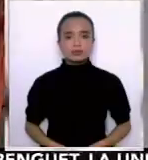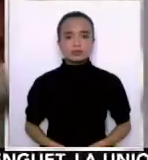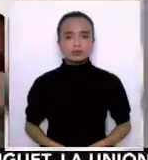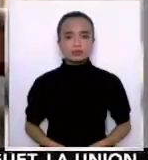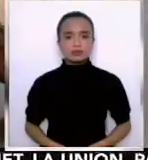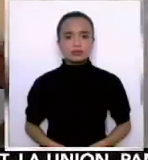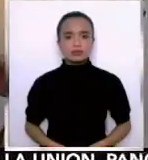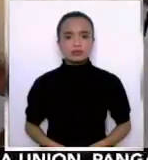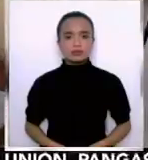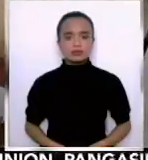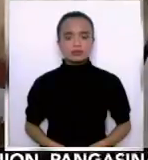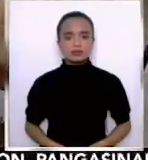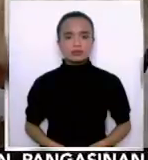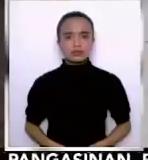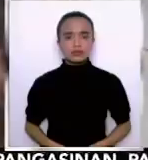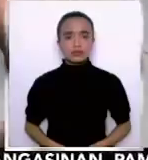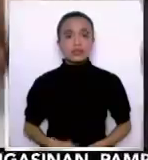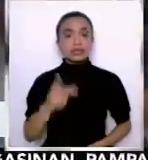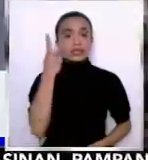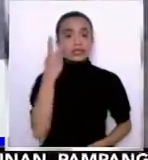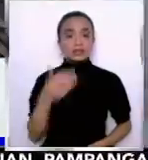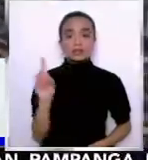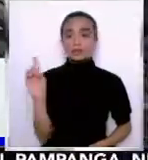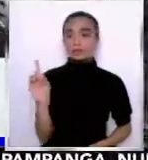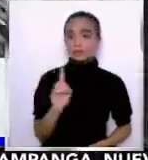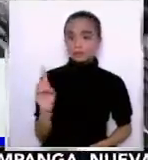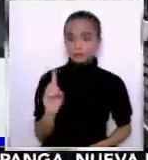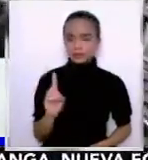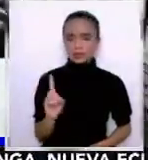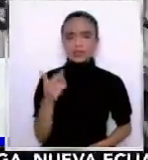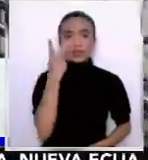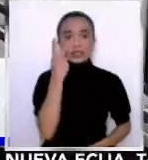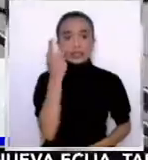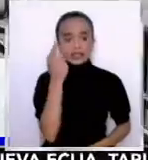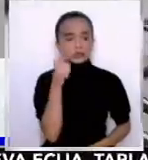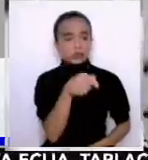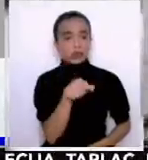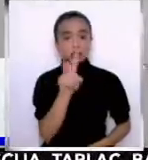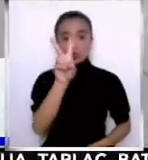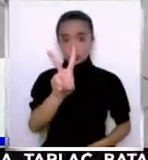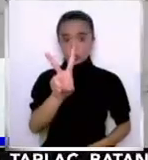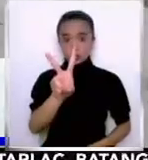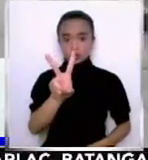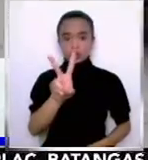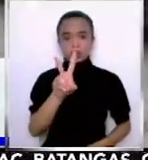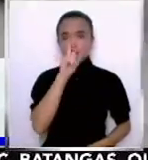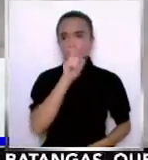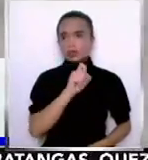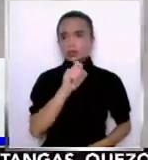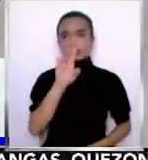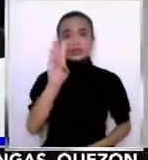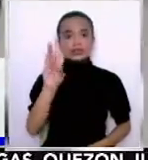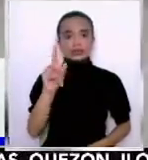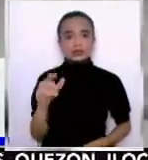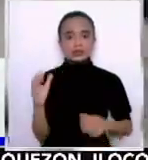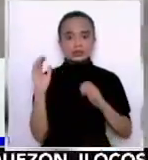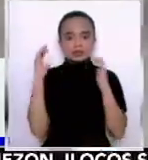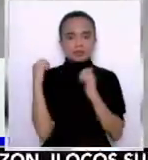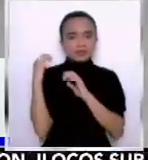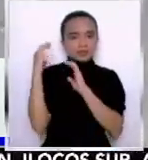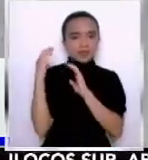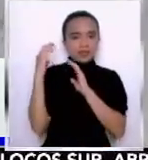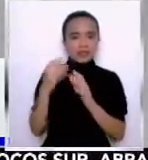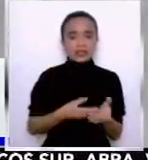Sa isang bahagi ng Divisoria, nakilala ng GMA News ang 27 taong gulang na kargador at delivery boy na si